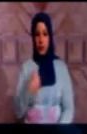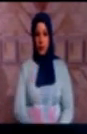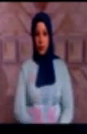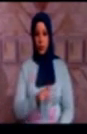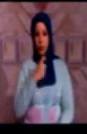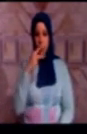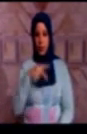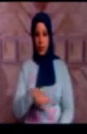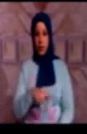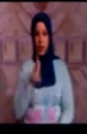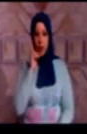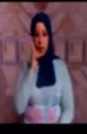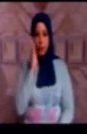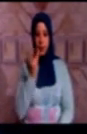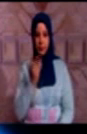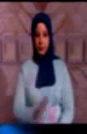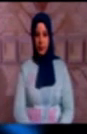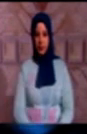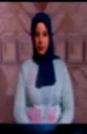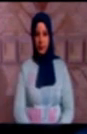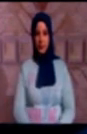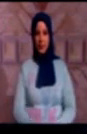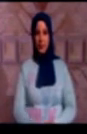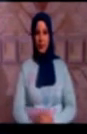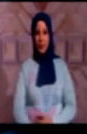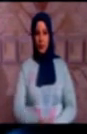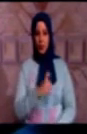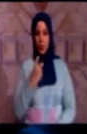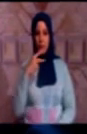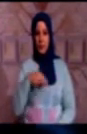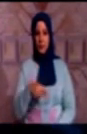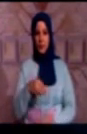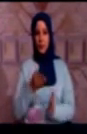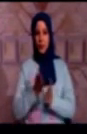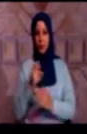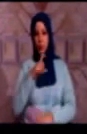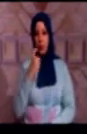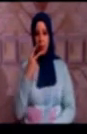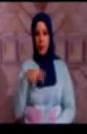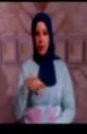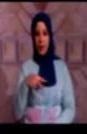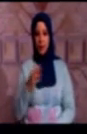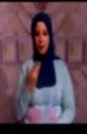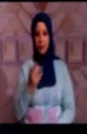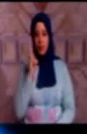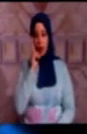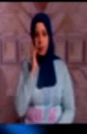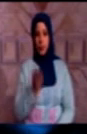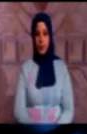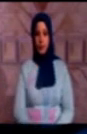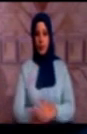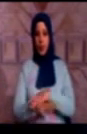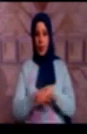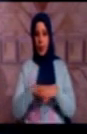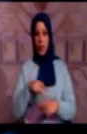8 اخباره ايه اخينا بقى اغسطس معنا يعني احنا داخلين بعد يومين على شهر 8 اخباره ايه هو طبعا شهر